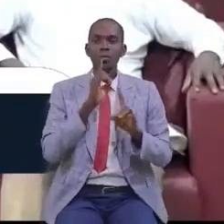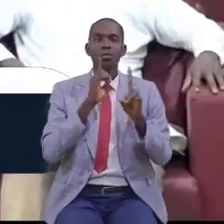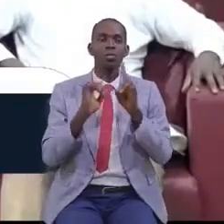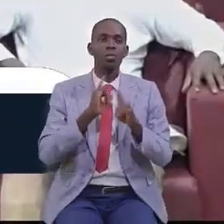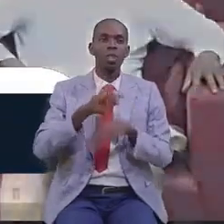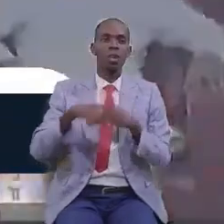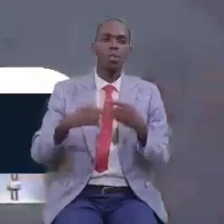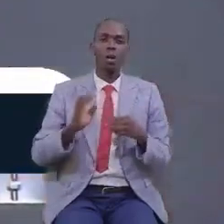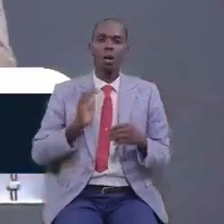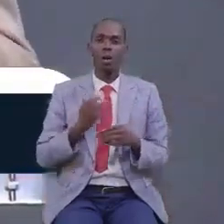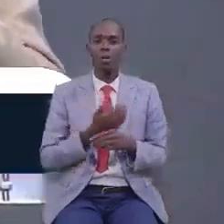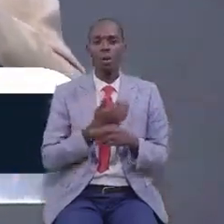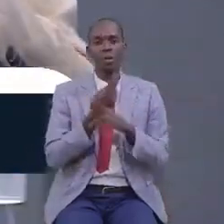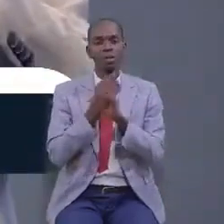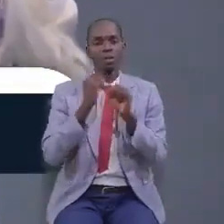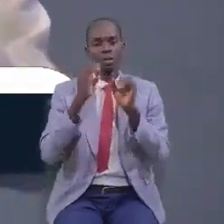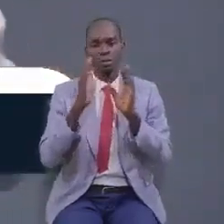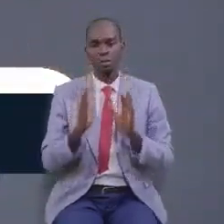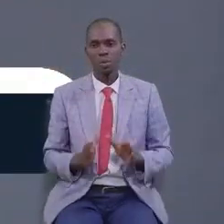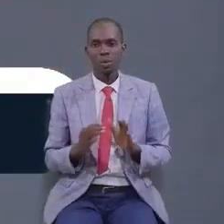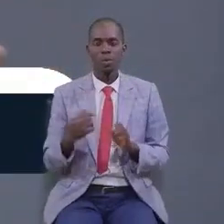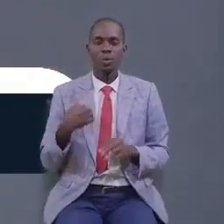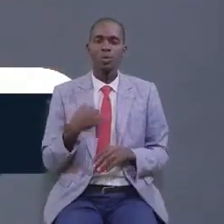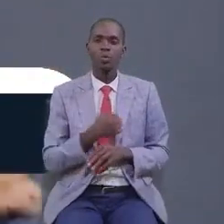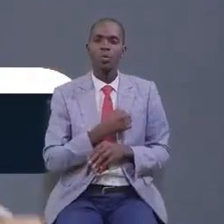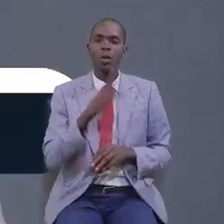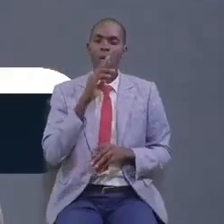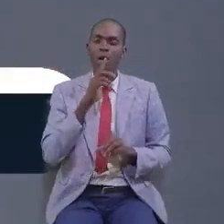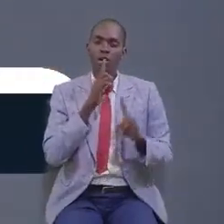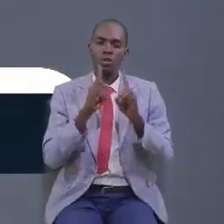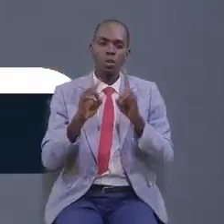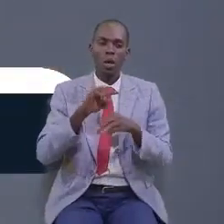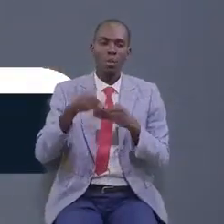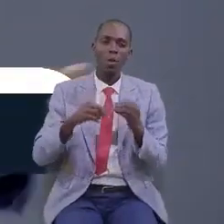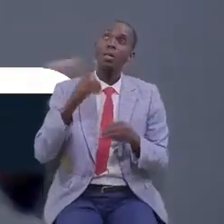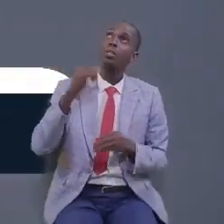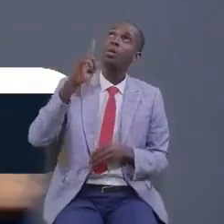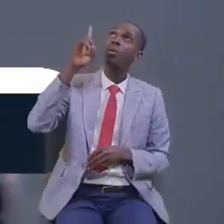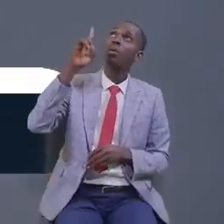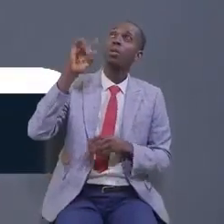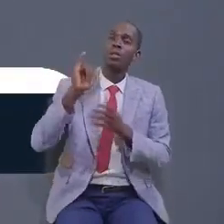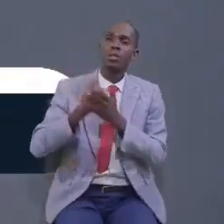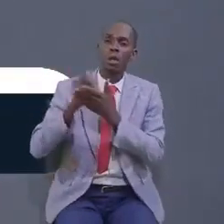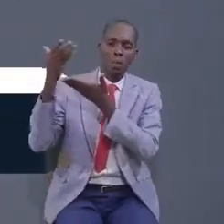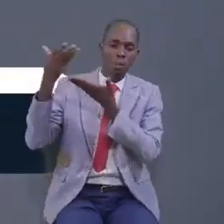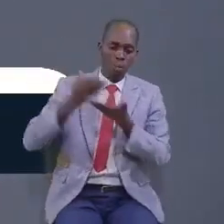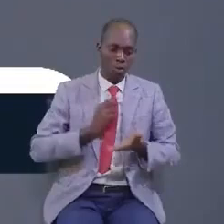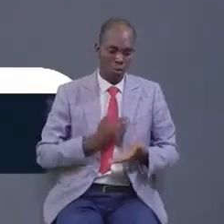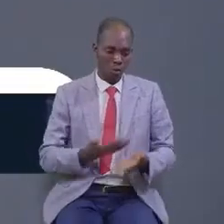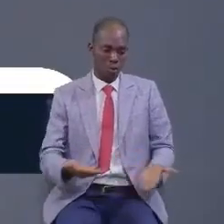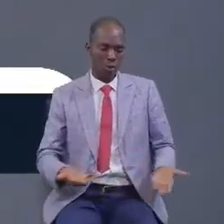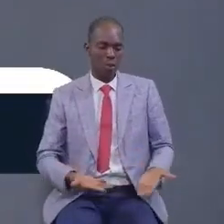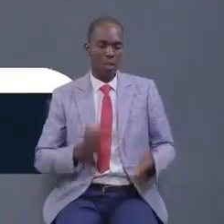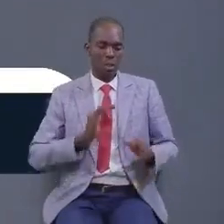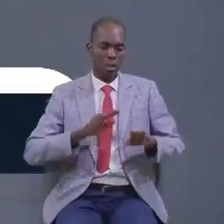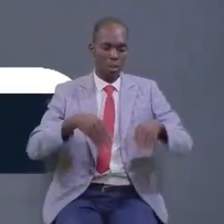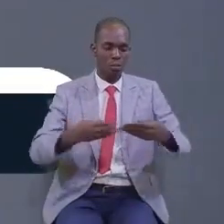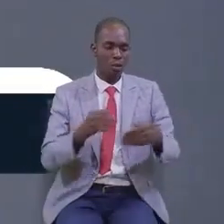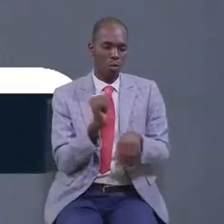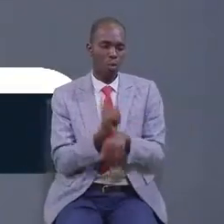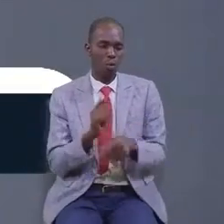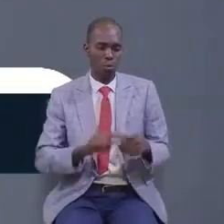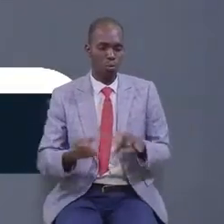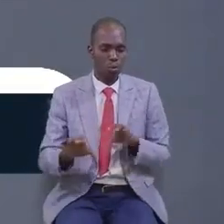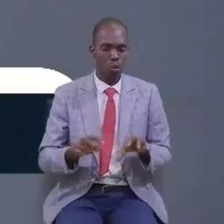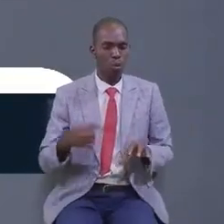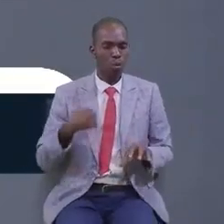our redeemer mana vimochakanu gurinchi maatladutunnam we are talking about the one that placed us here and he gives us something to do and then we are going